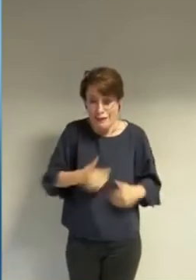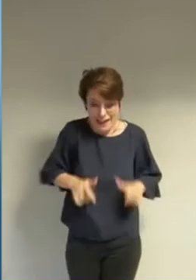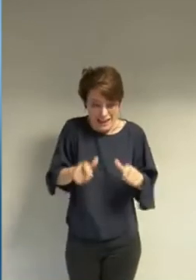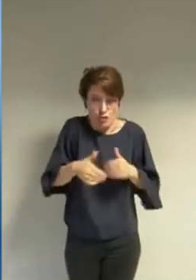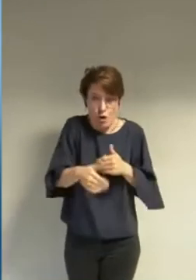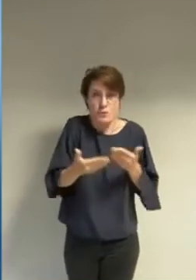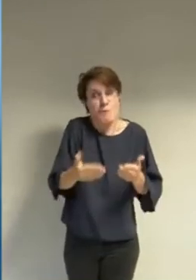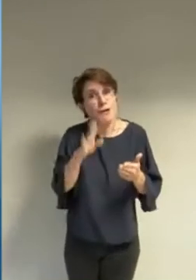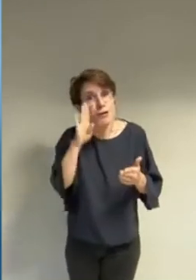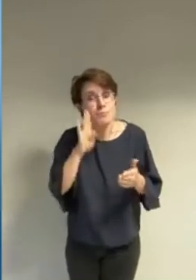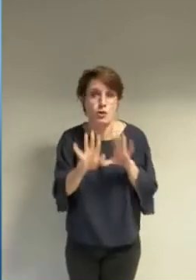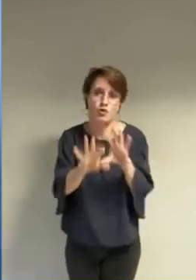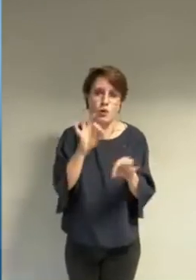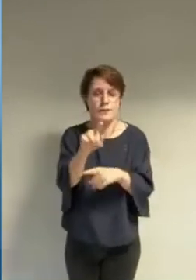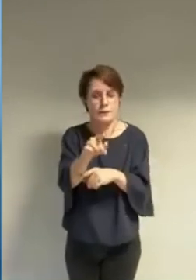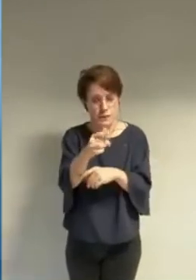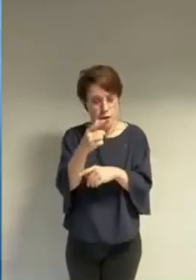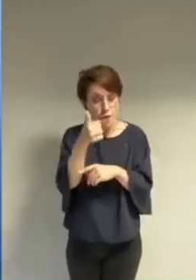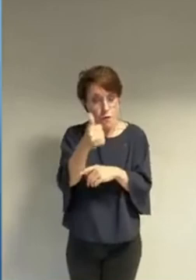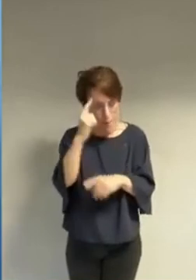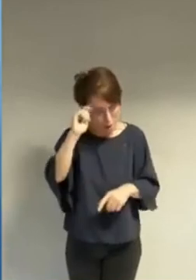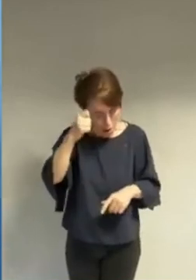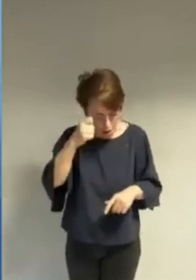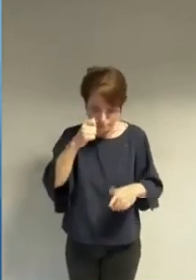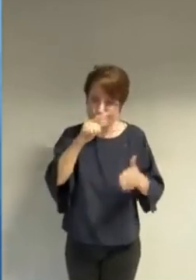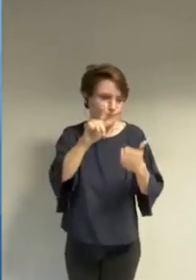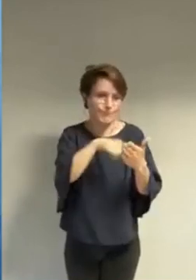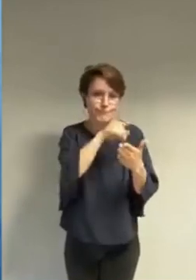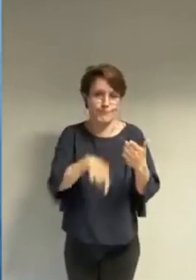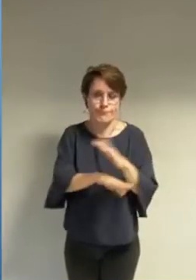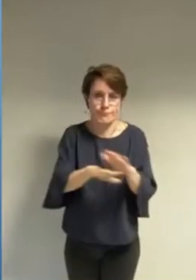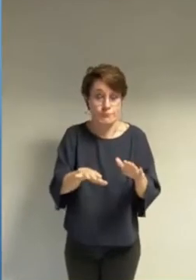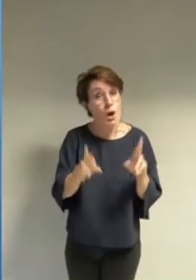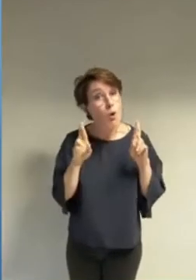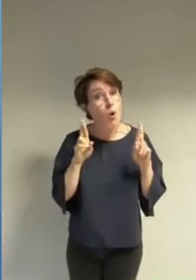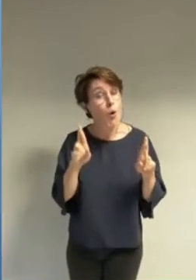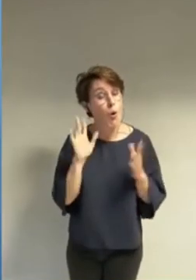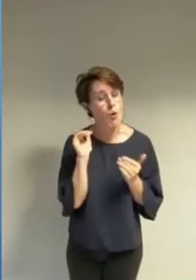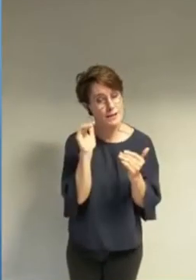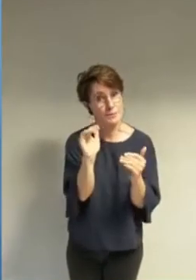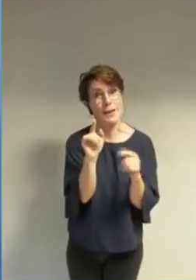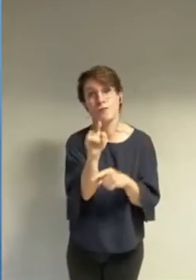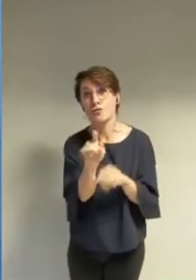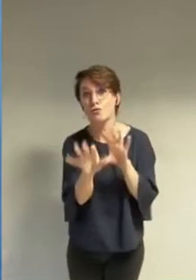choisir cette voie de la raison. C'est la dernière. Et nous espérons encore que vous la choisirez.